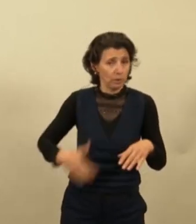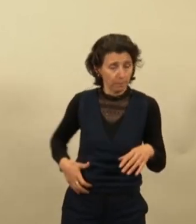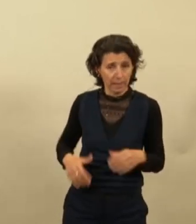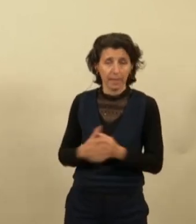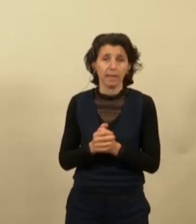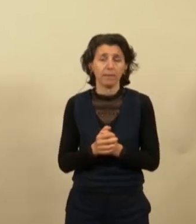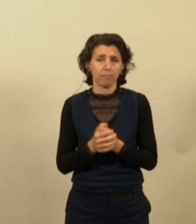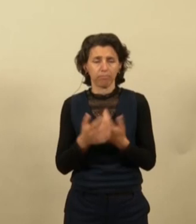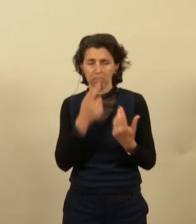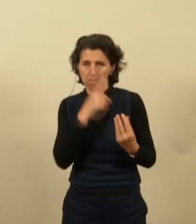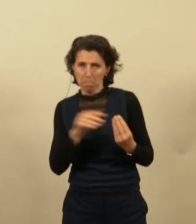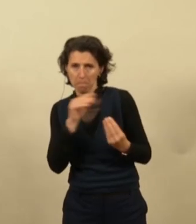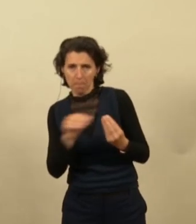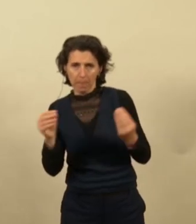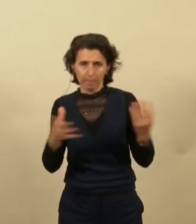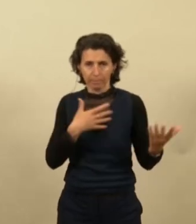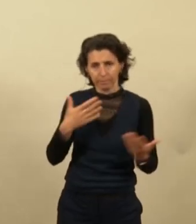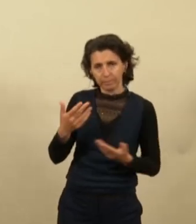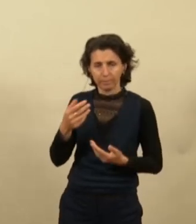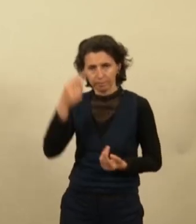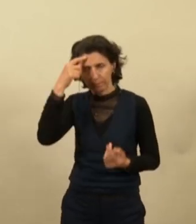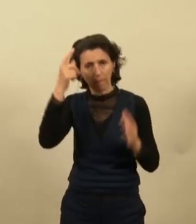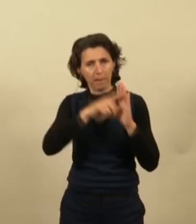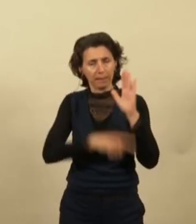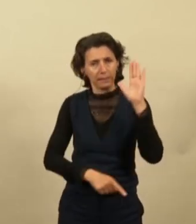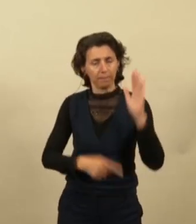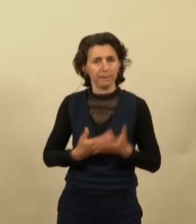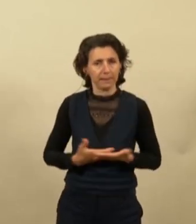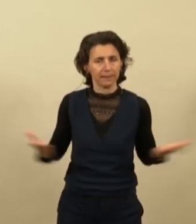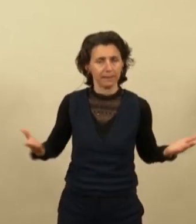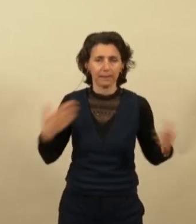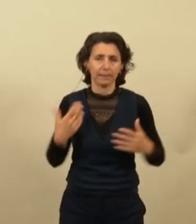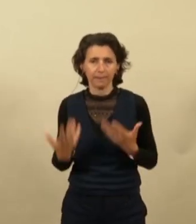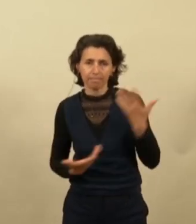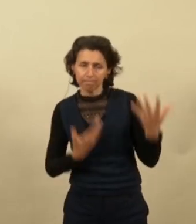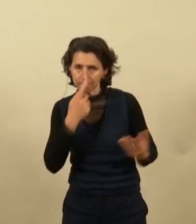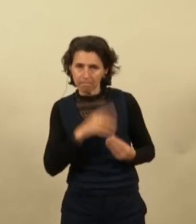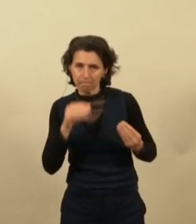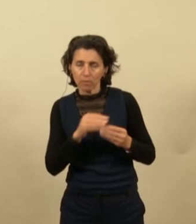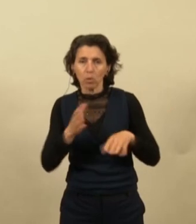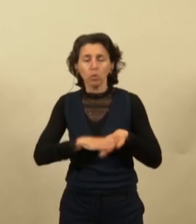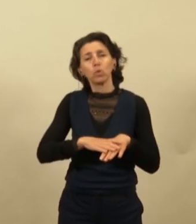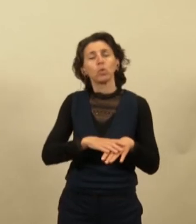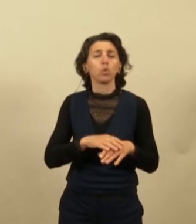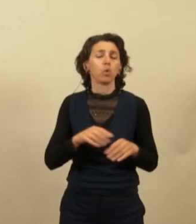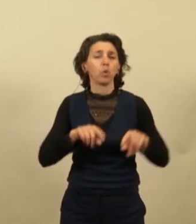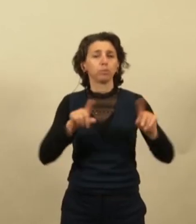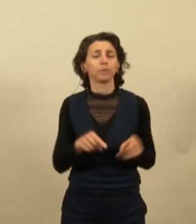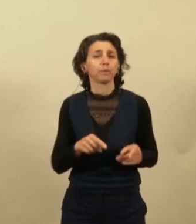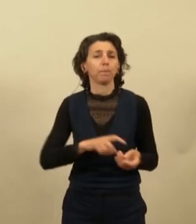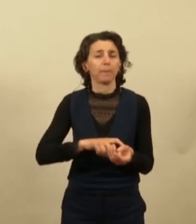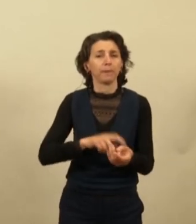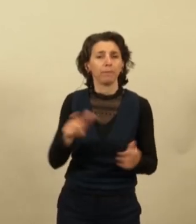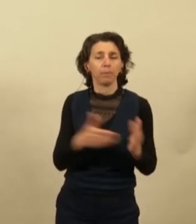sur le respect du principe de sincérité dans la construction du budget primitif 2022 avait été soulevé